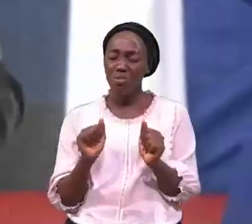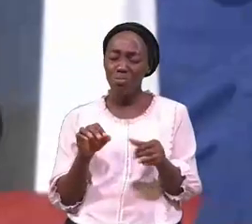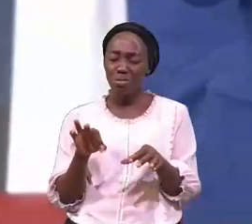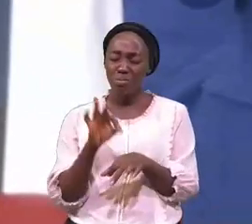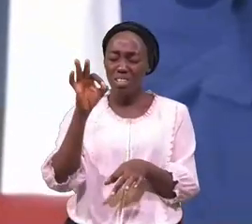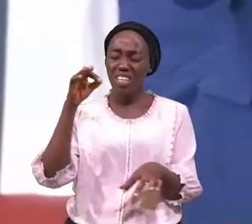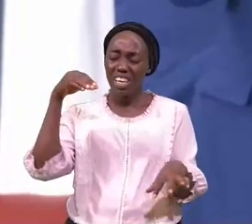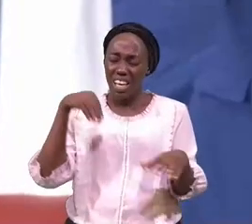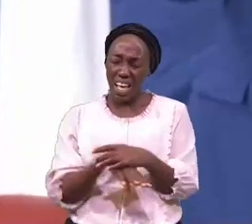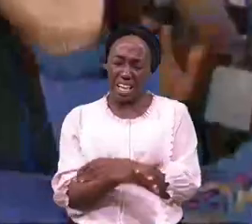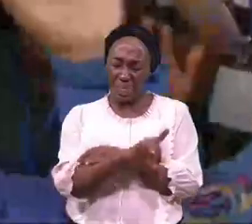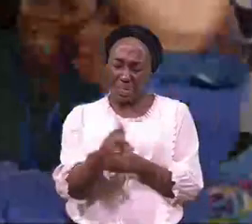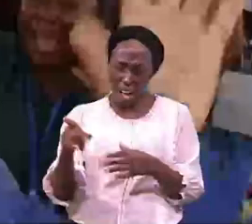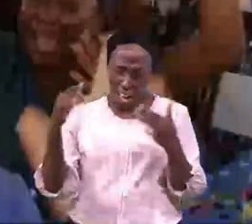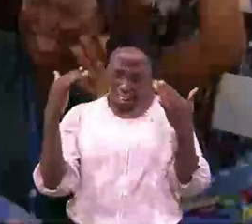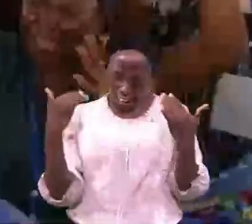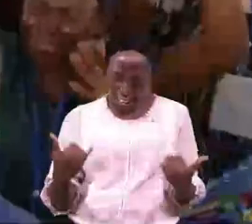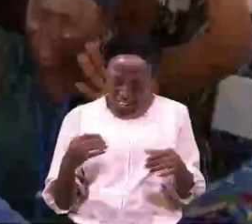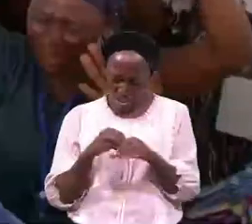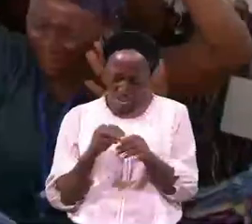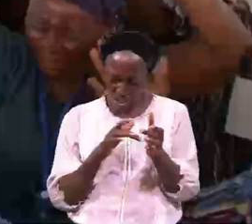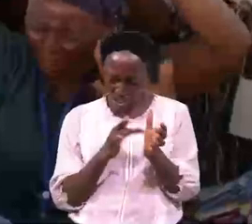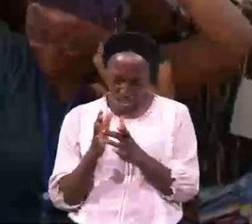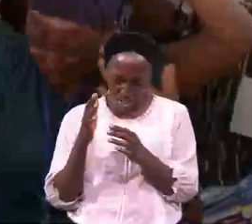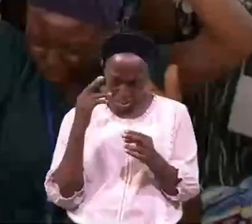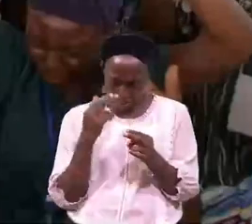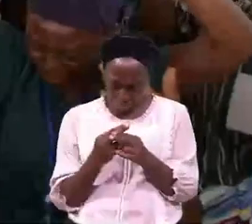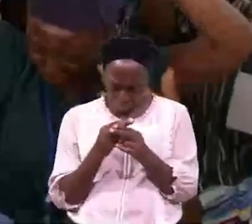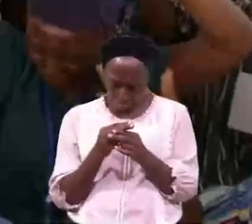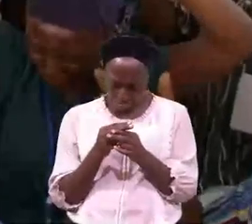Cet esprit imparable entre en vous maintenant.